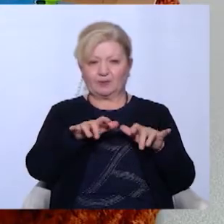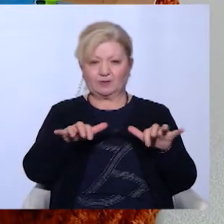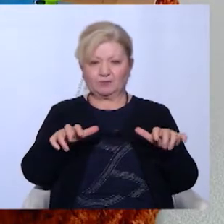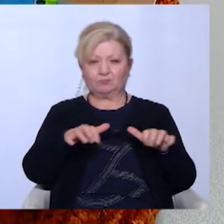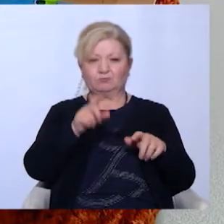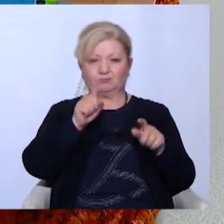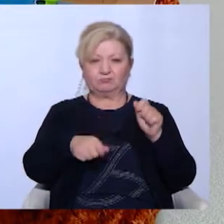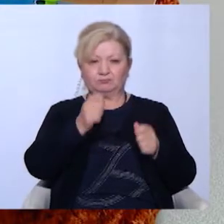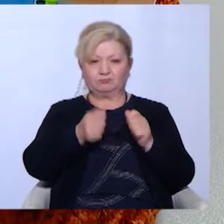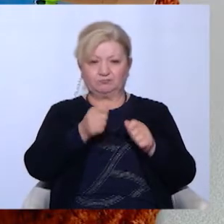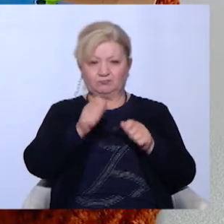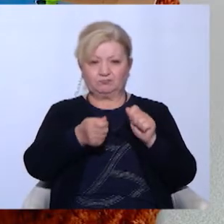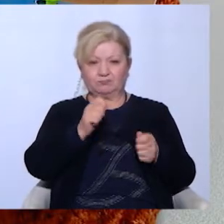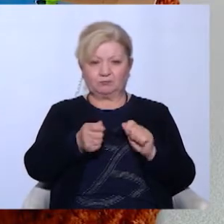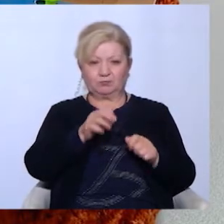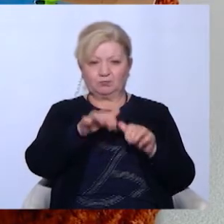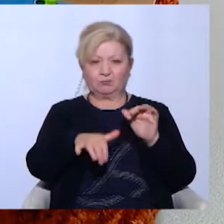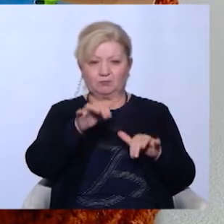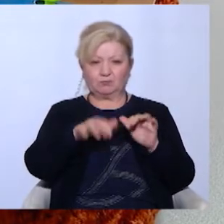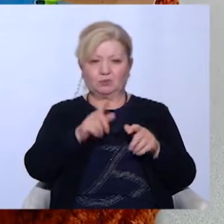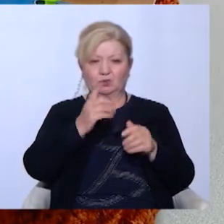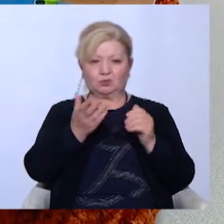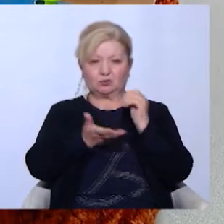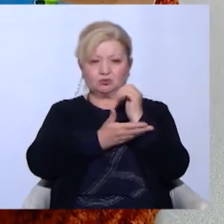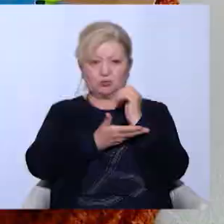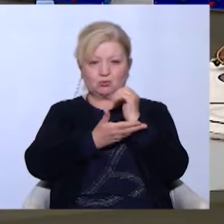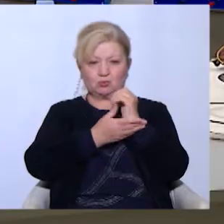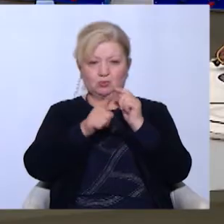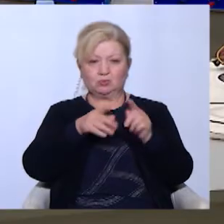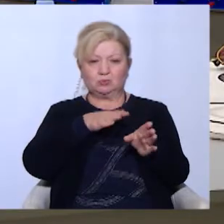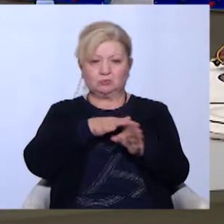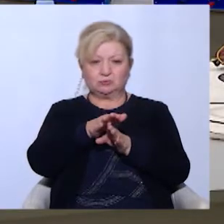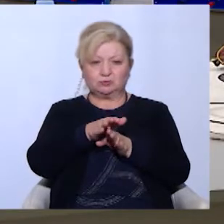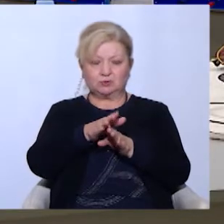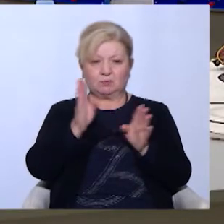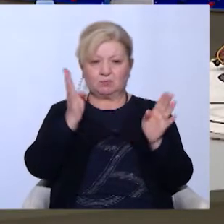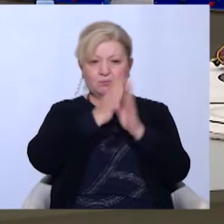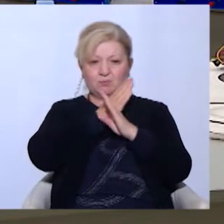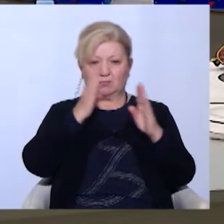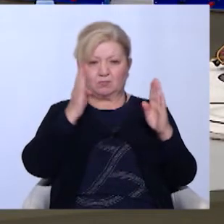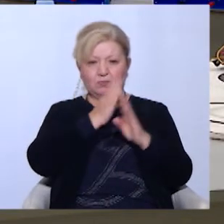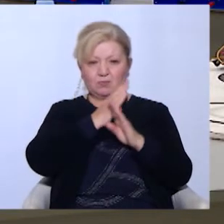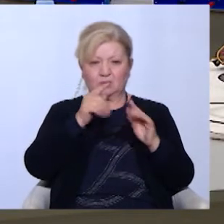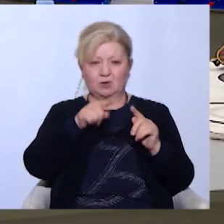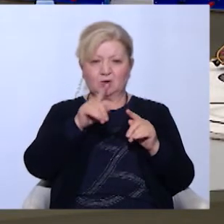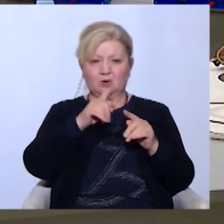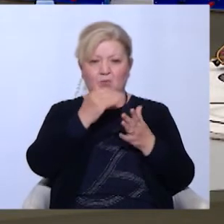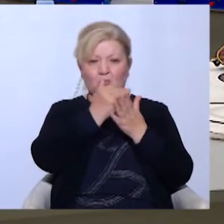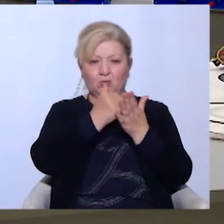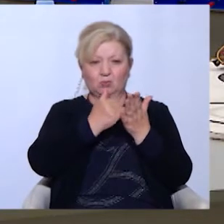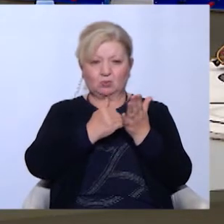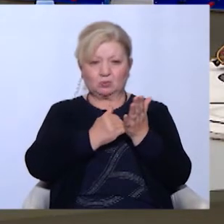ამ კლავიშებს დაარტყას ეს დასარტყამი, ჯოხი და შეასრულოს ის მელოდია,